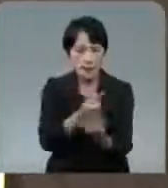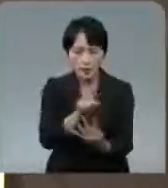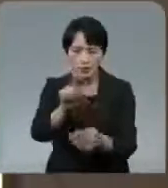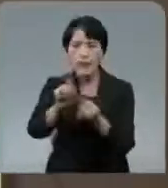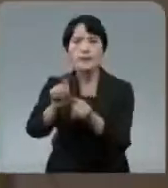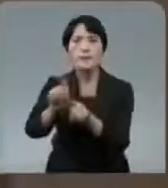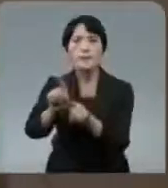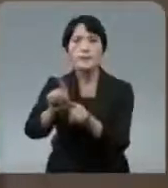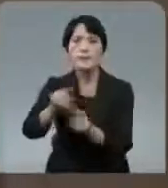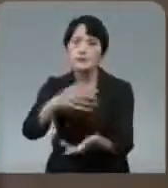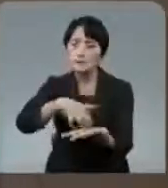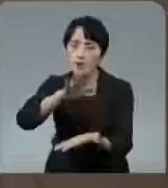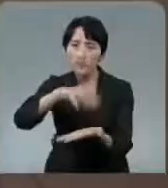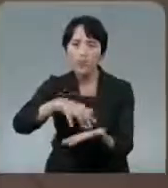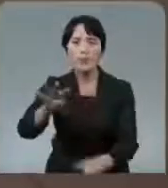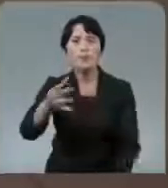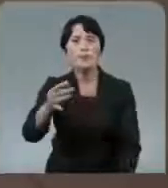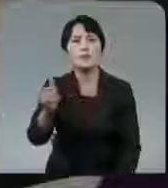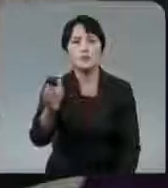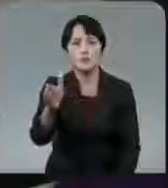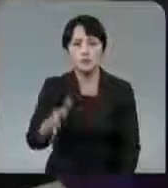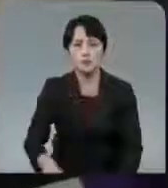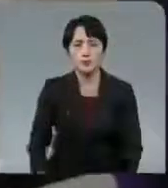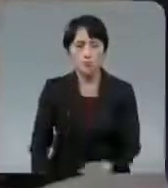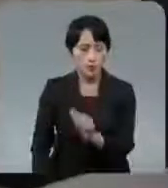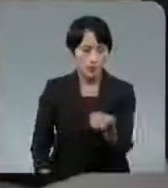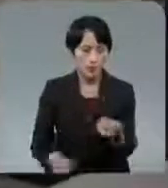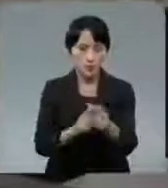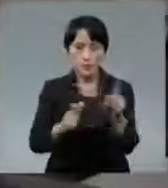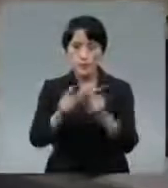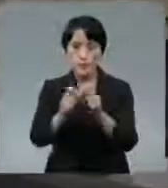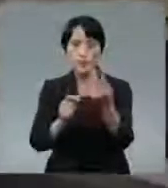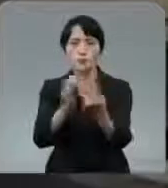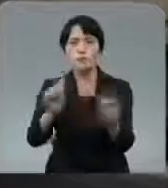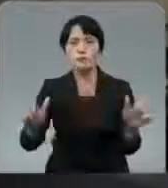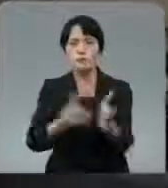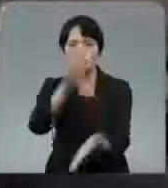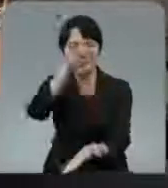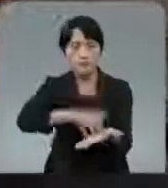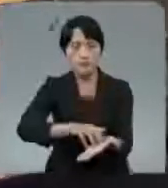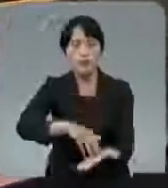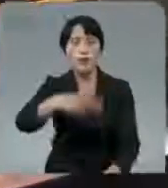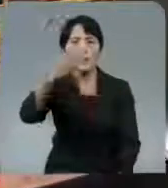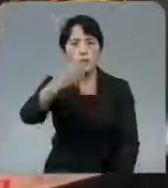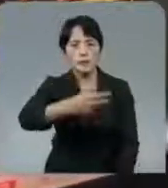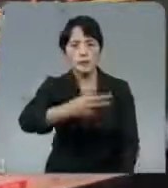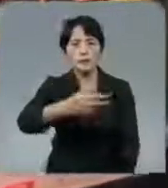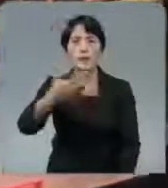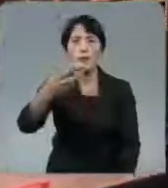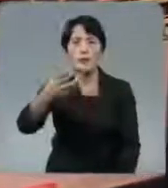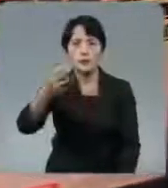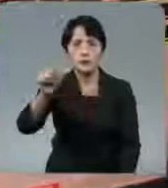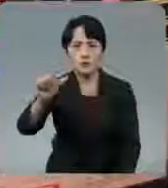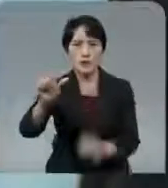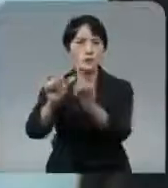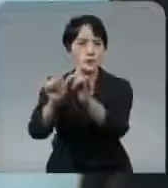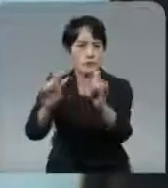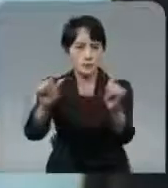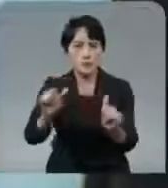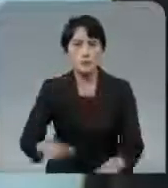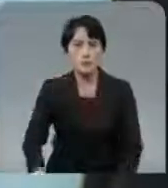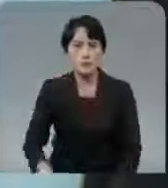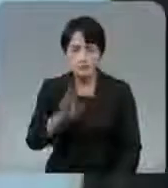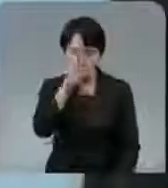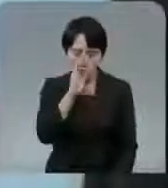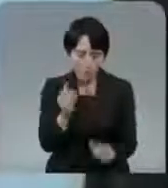sowohl meldete 508 fälle die provinz crombie 460 und in schon 94 die zahl der neuinfektionen